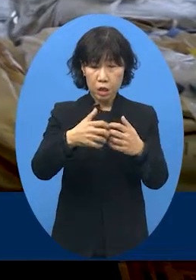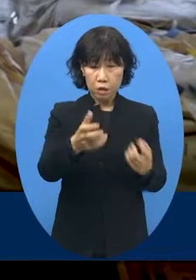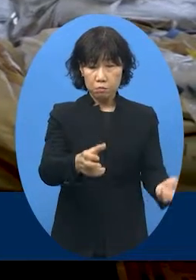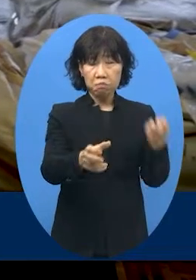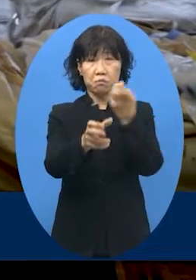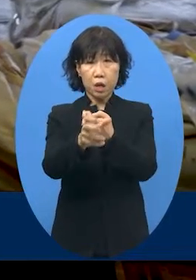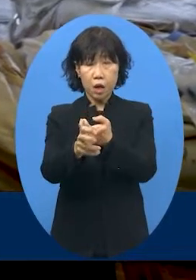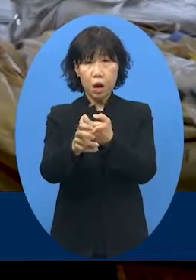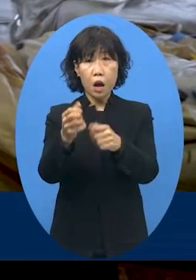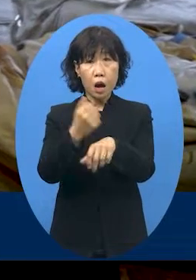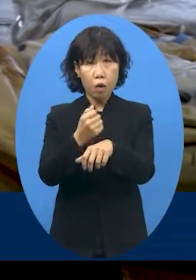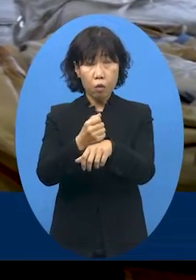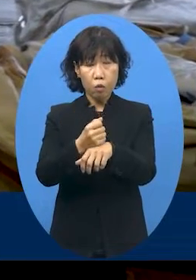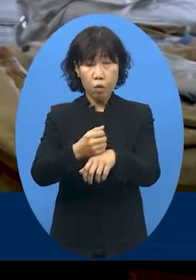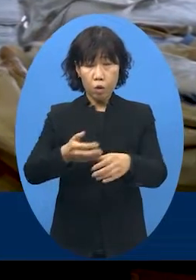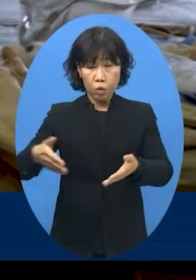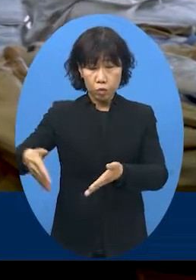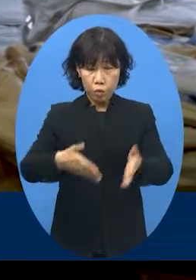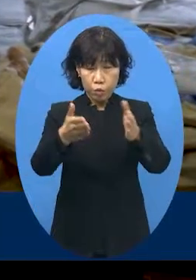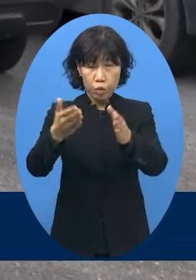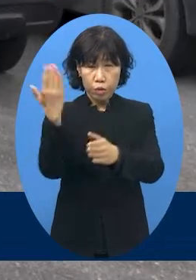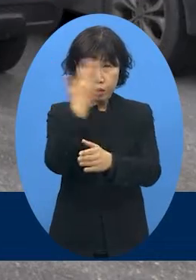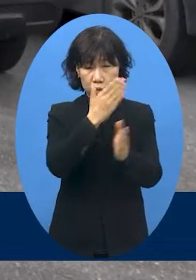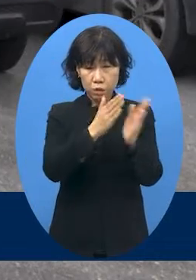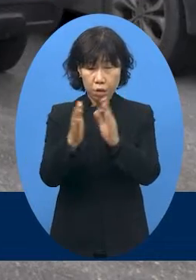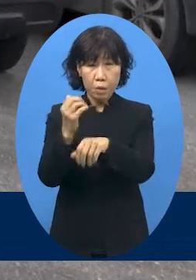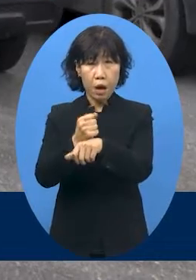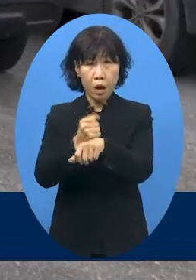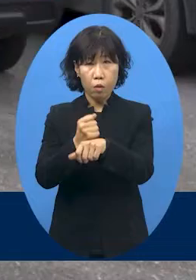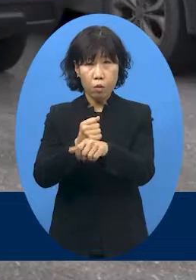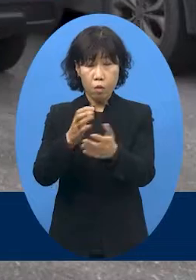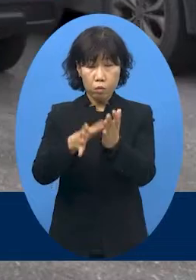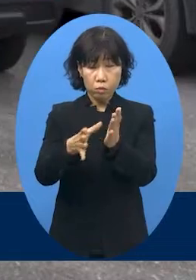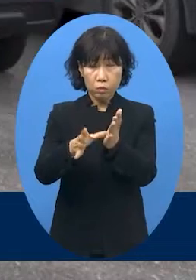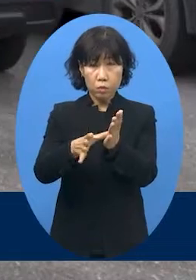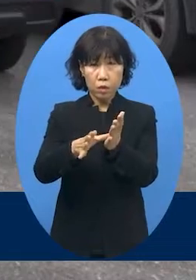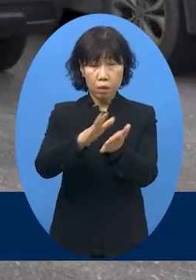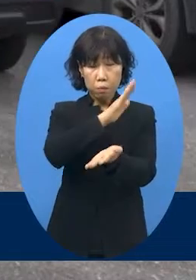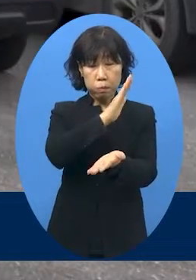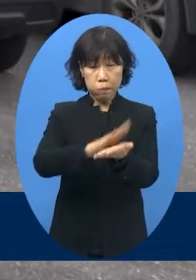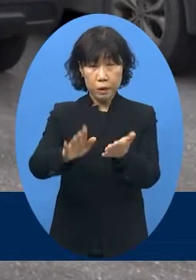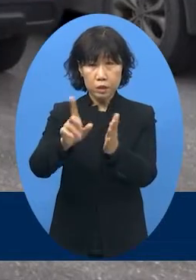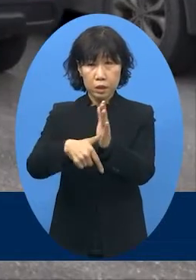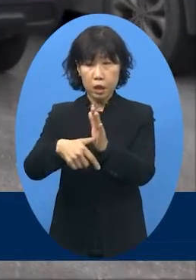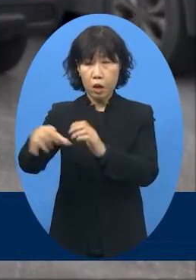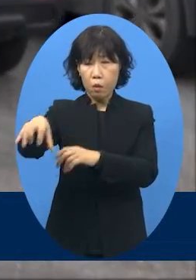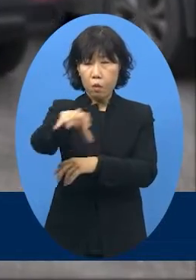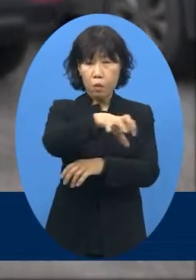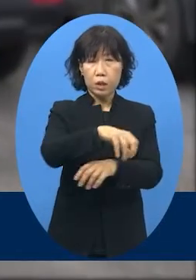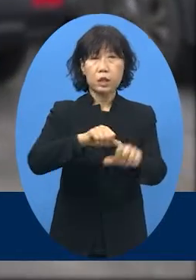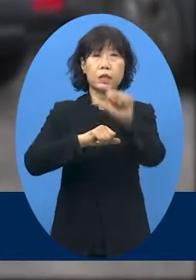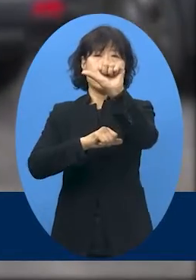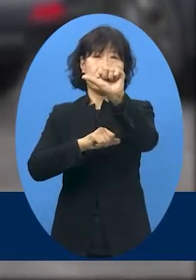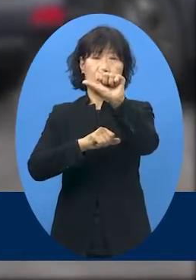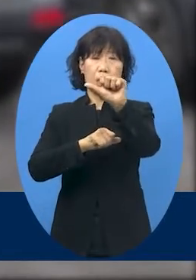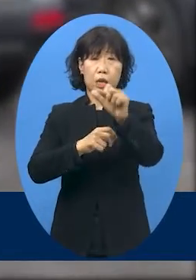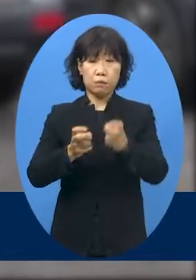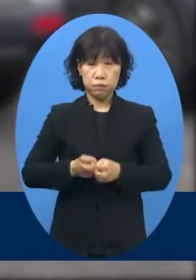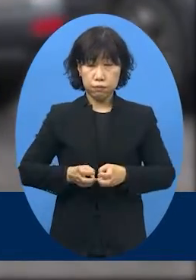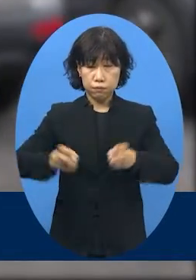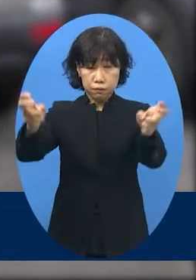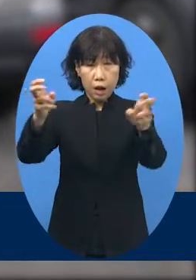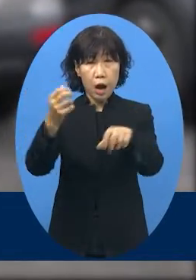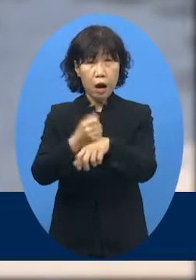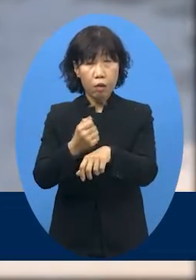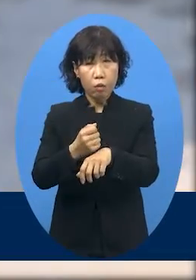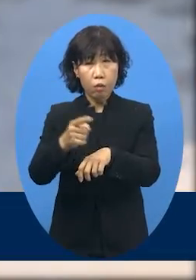제설제를 상찬이 후 주요도로를 제사라고 제설제에 소진 씨 예정된 다섯 개 소 임실 전진기지로